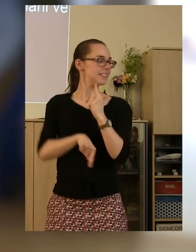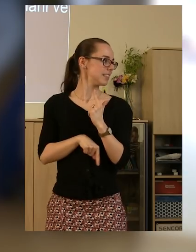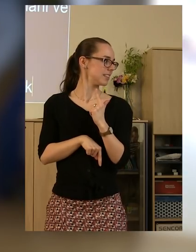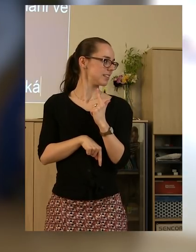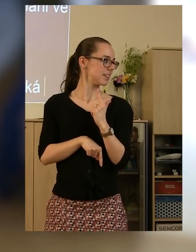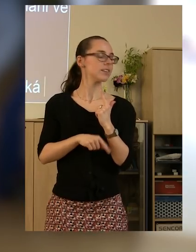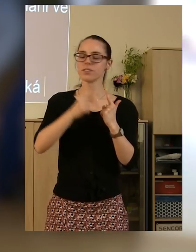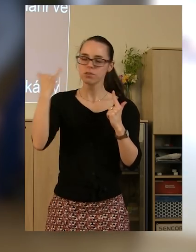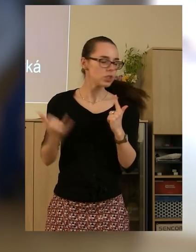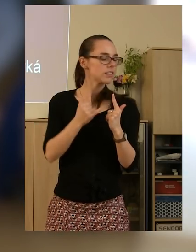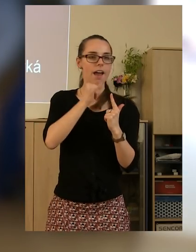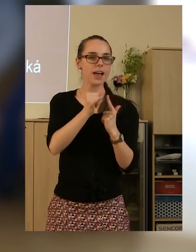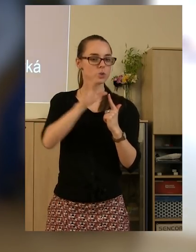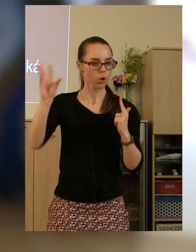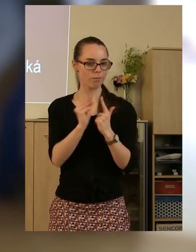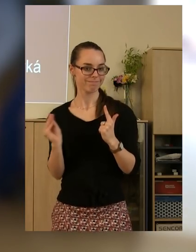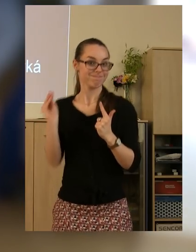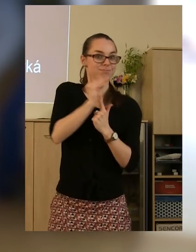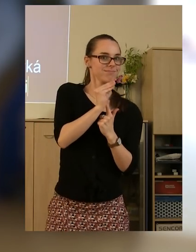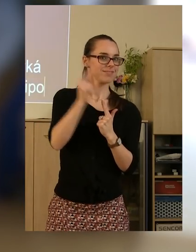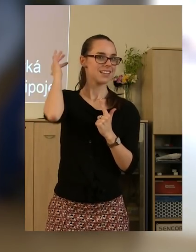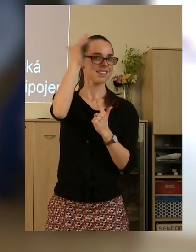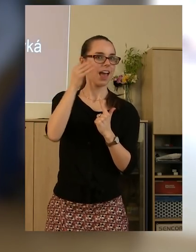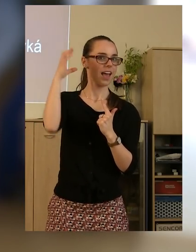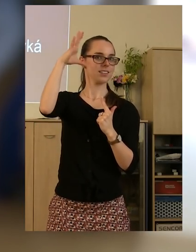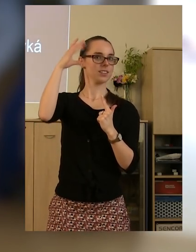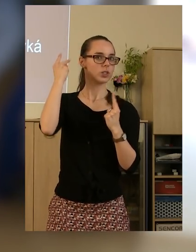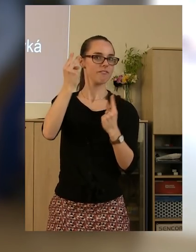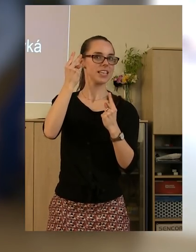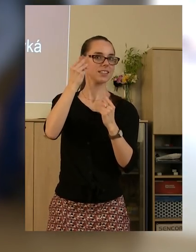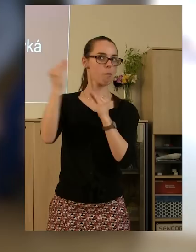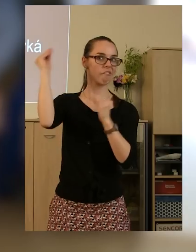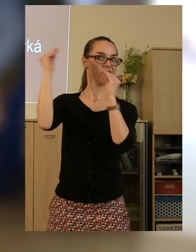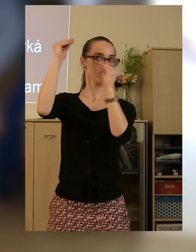Vždycky je tam prostě připojení, které se týká významu.